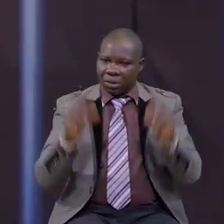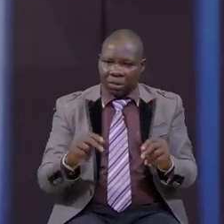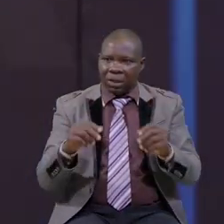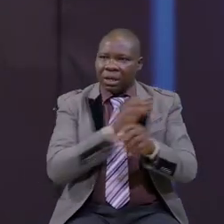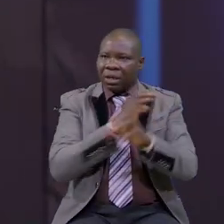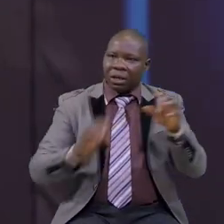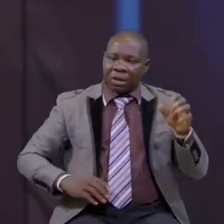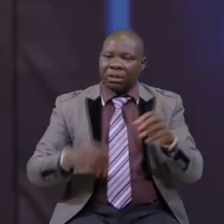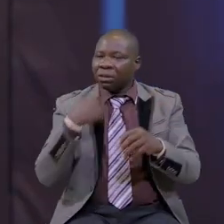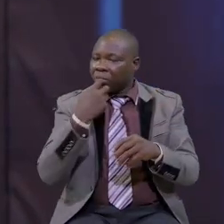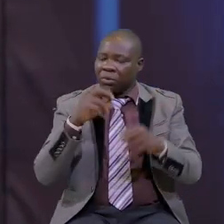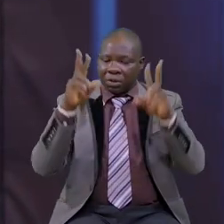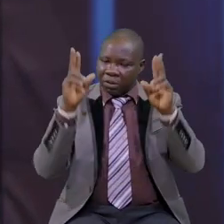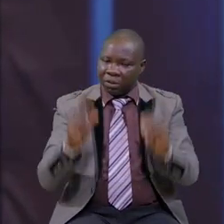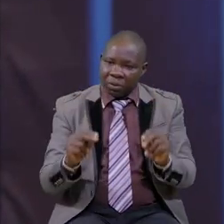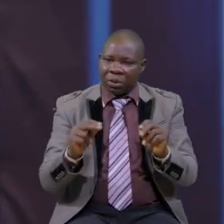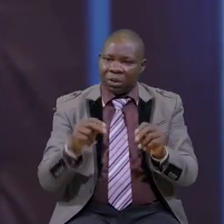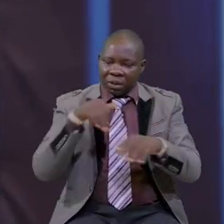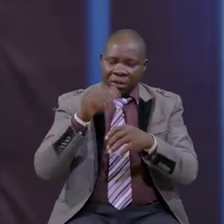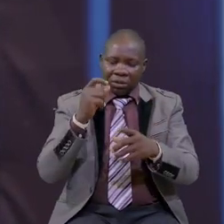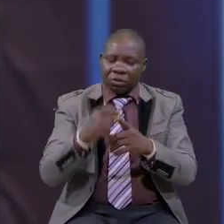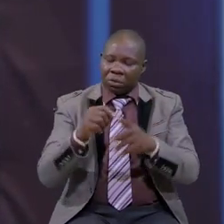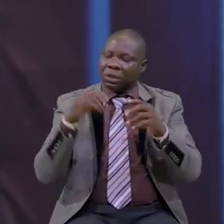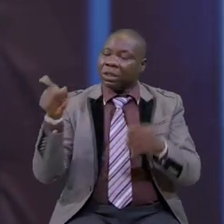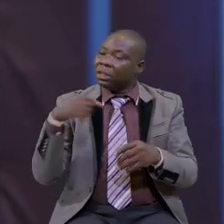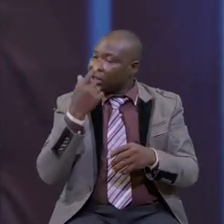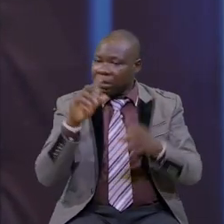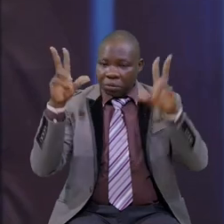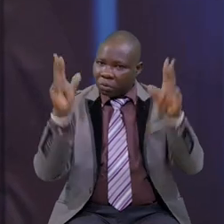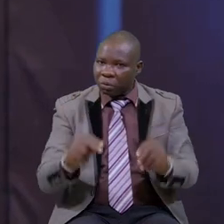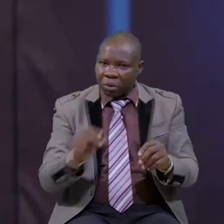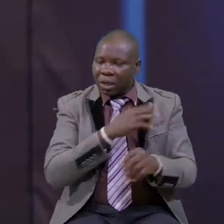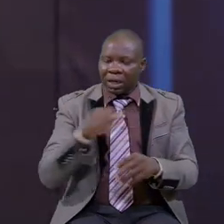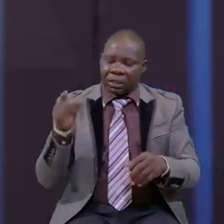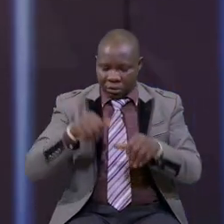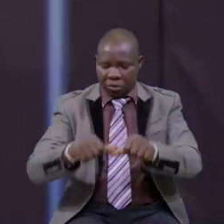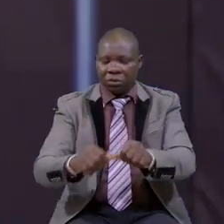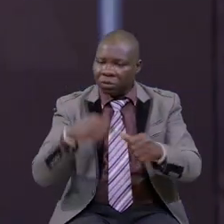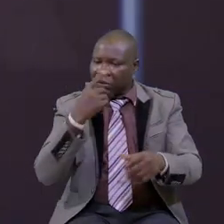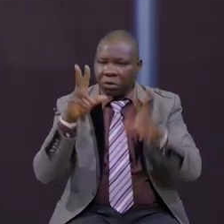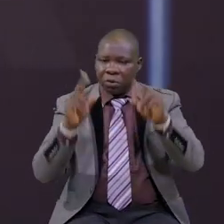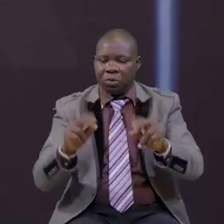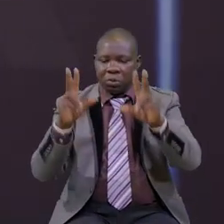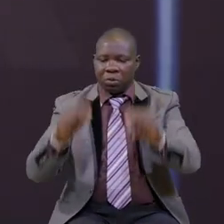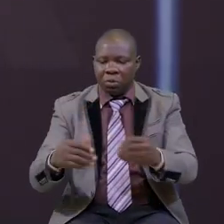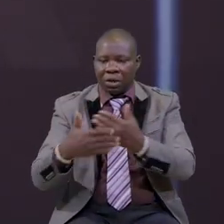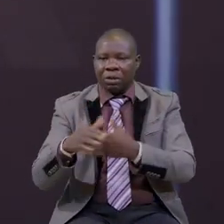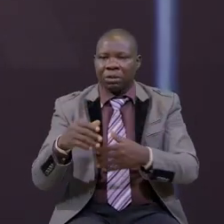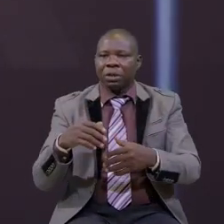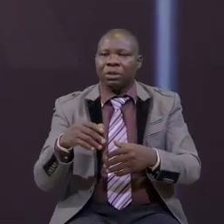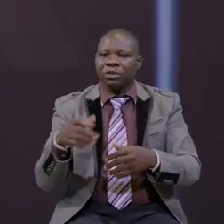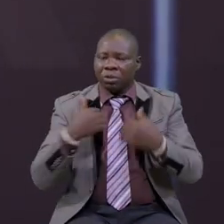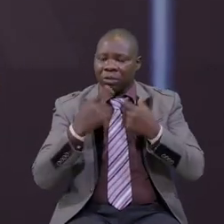Christ parle. Dans sa parole dit non. Et il continue à dire non, non, non, non. N'est de